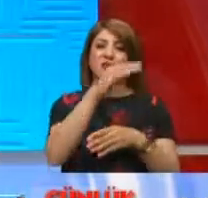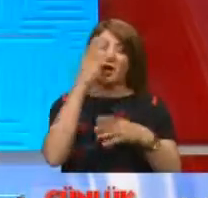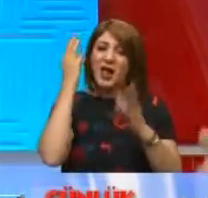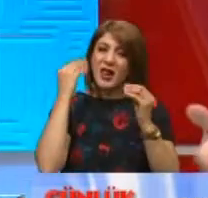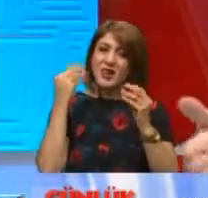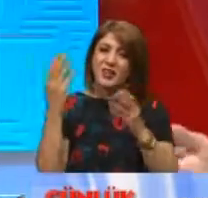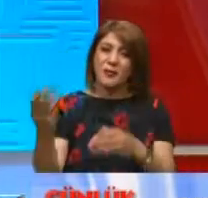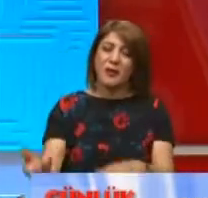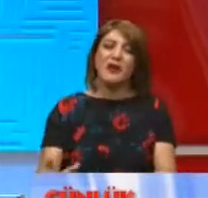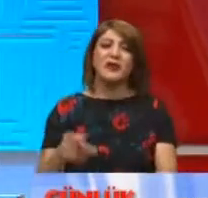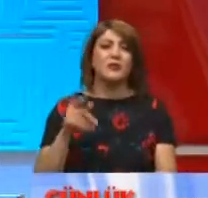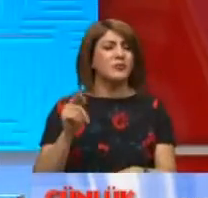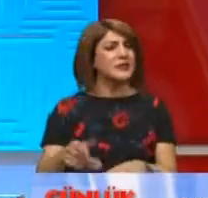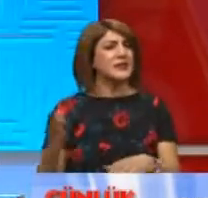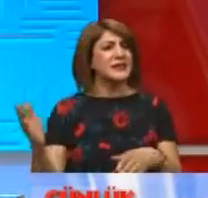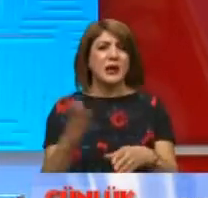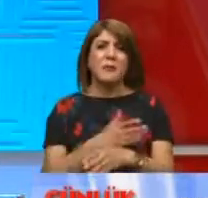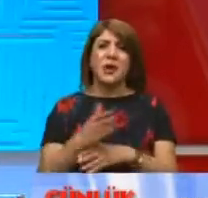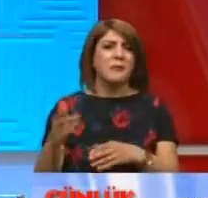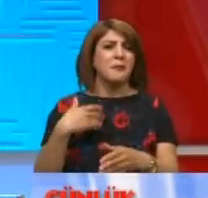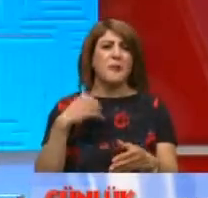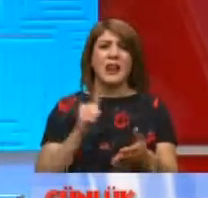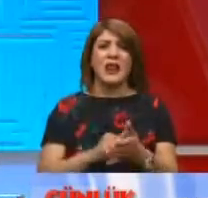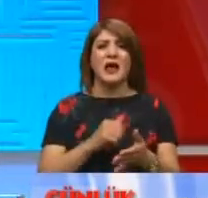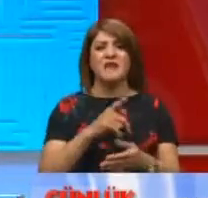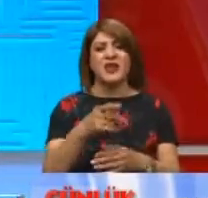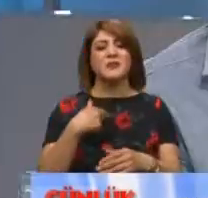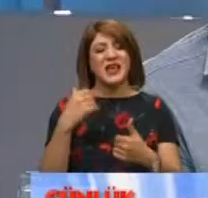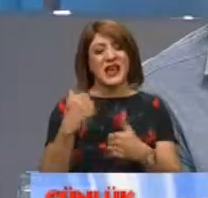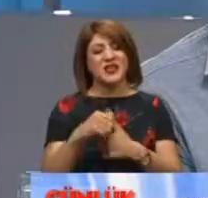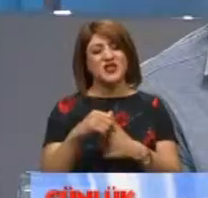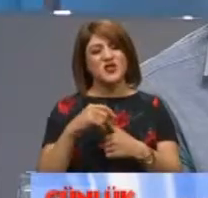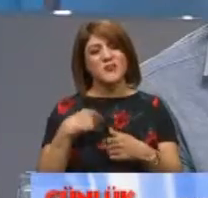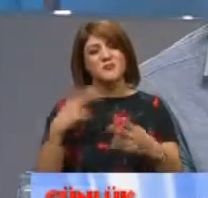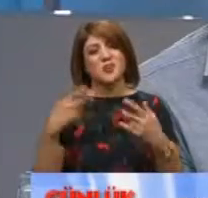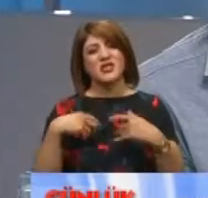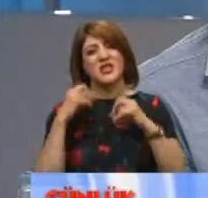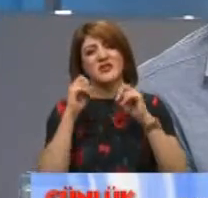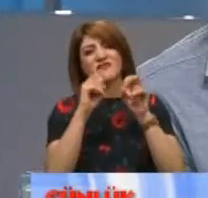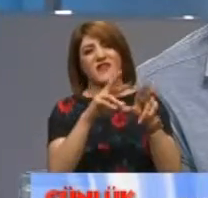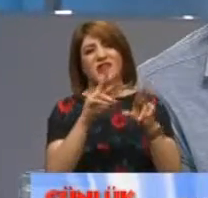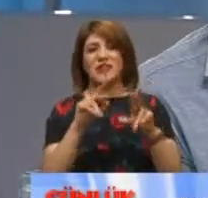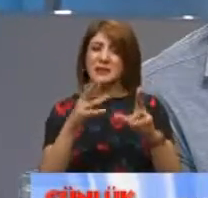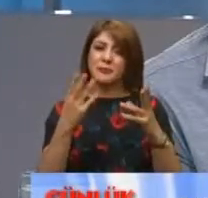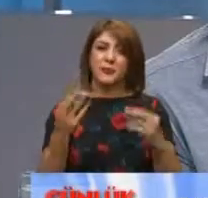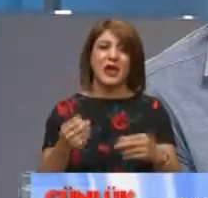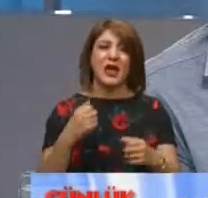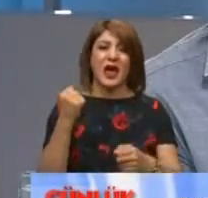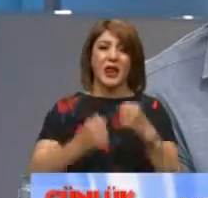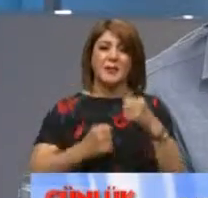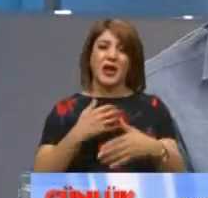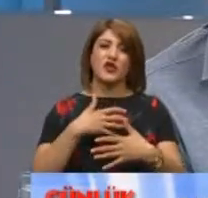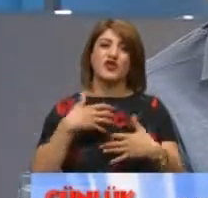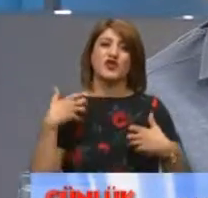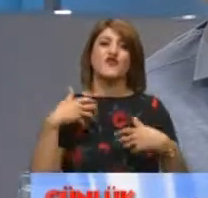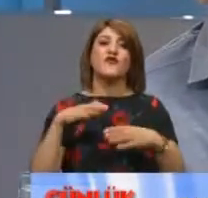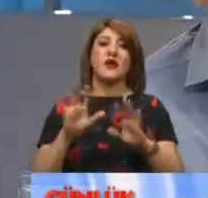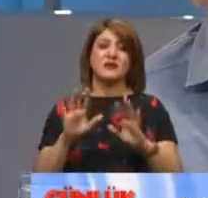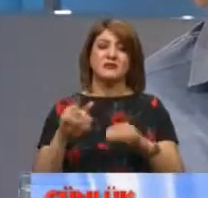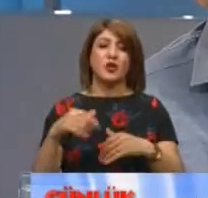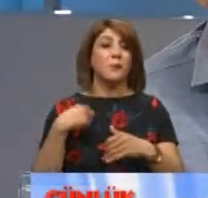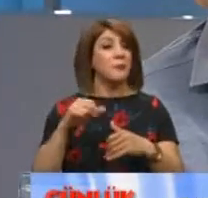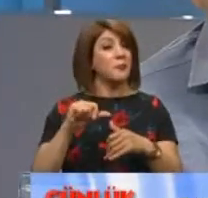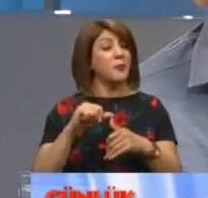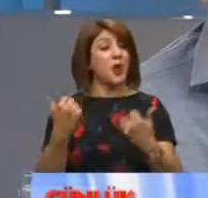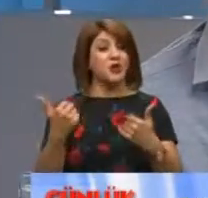ama. Niye böyle bir ilan vermiş ya sence? Orada karısına mesaj vermiş bence. Biraz da galiba arabaya da çok güvenmiyor. Ya da bilmiyorum,